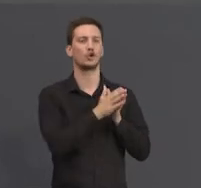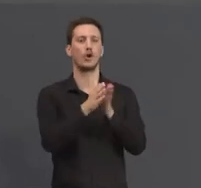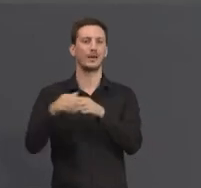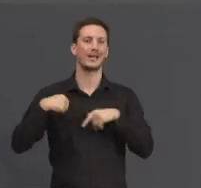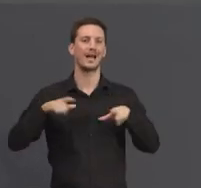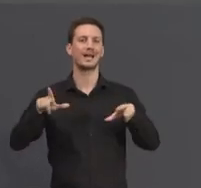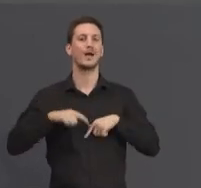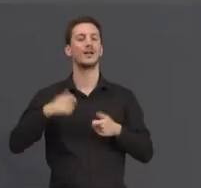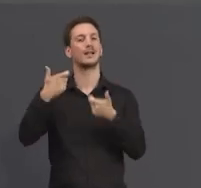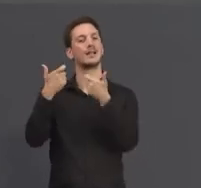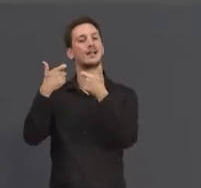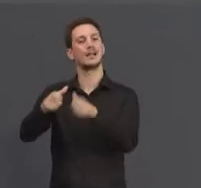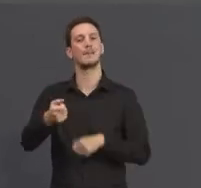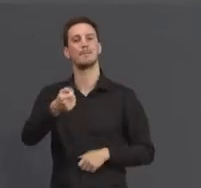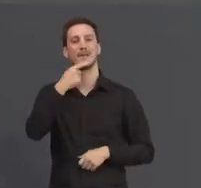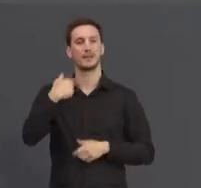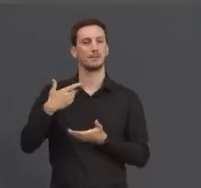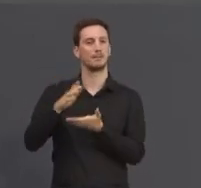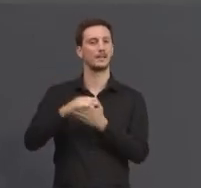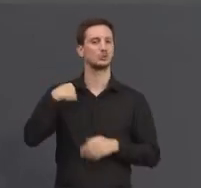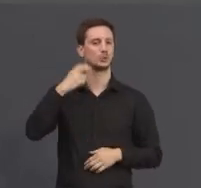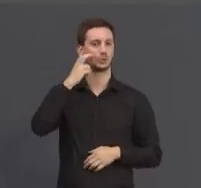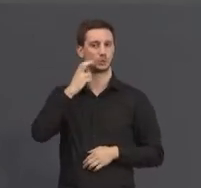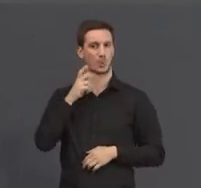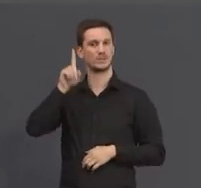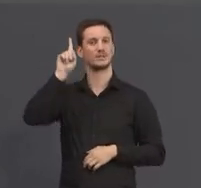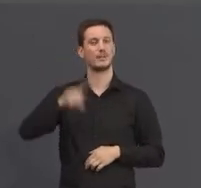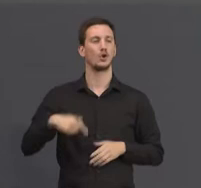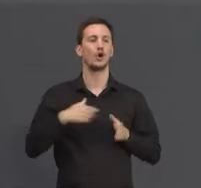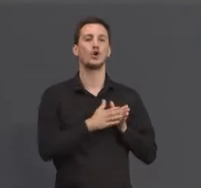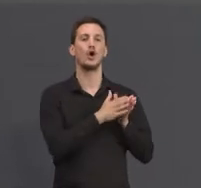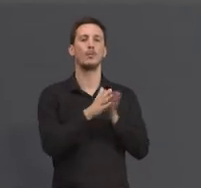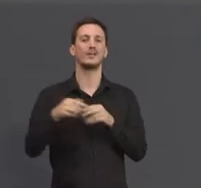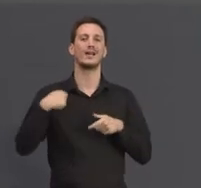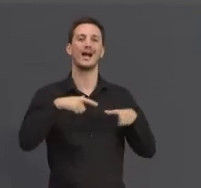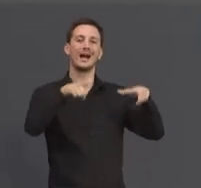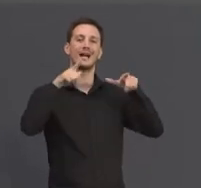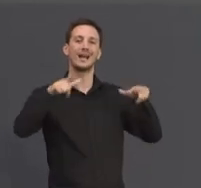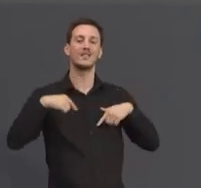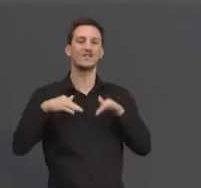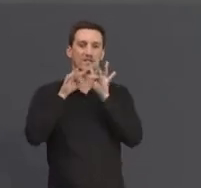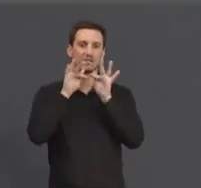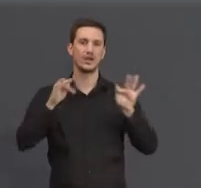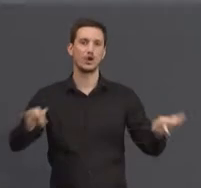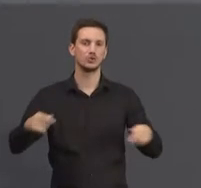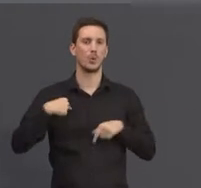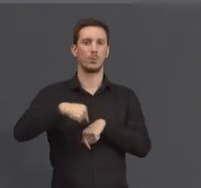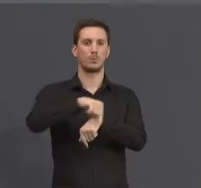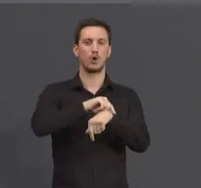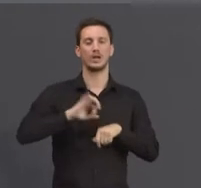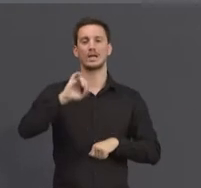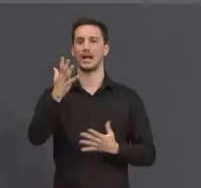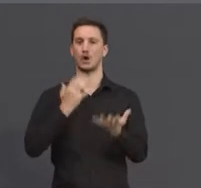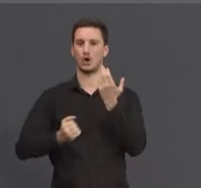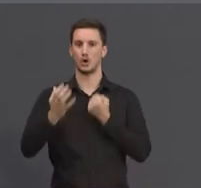grau en Medicina del passat mes de juny i la graduació dels companys del grau en Filosofia, Política i